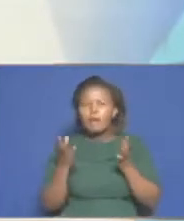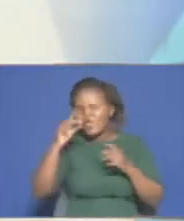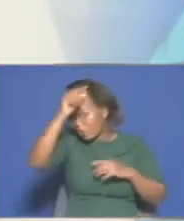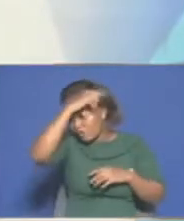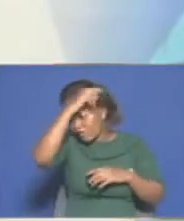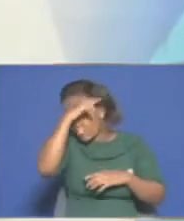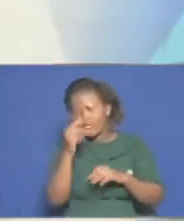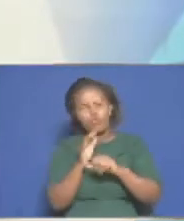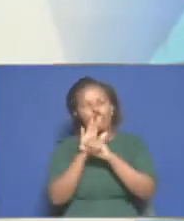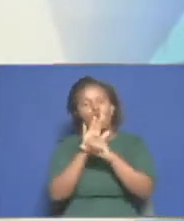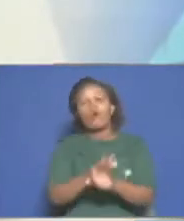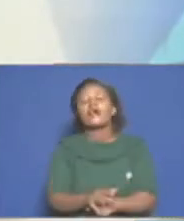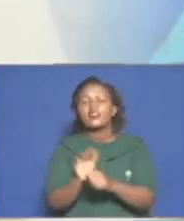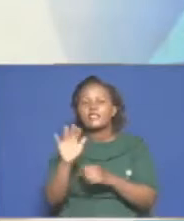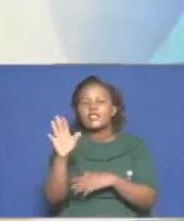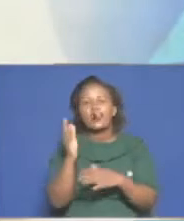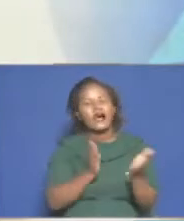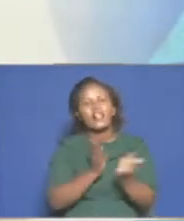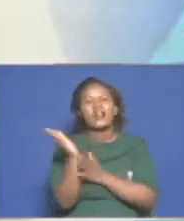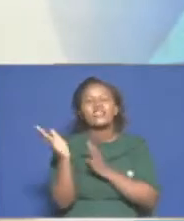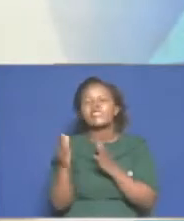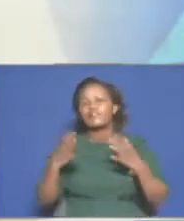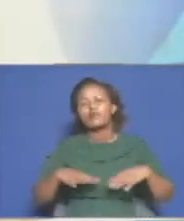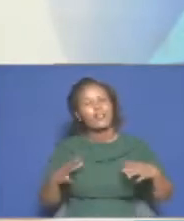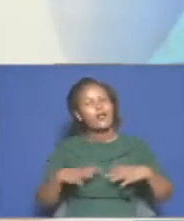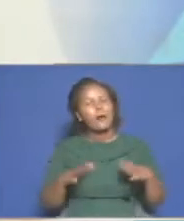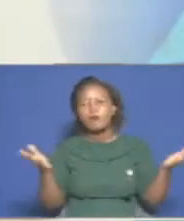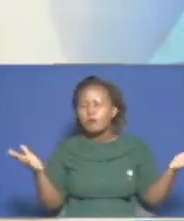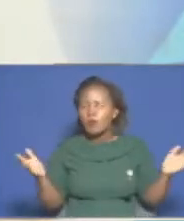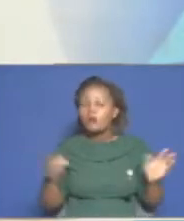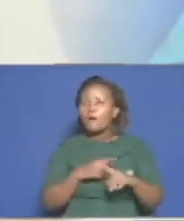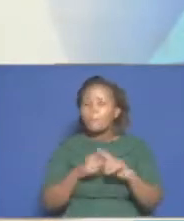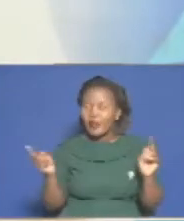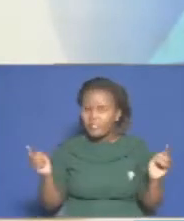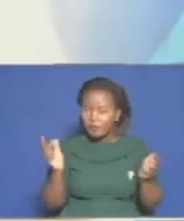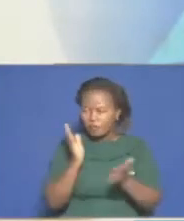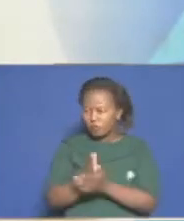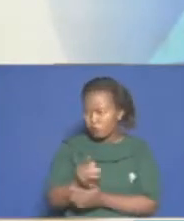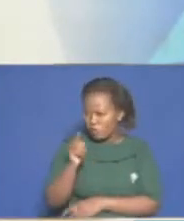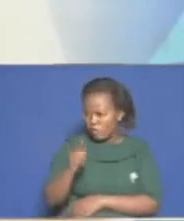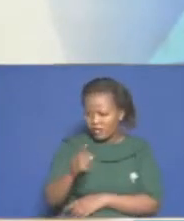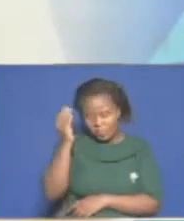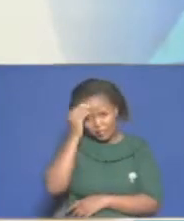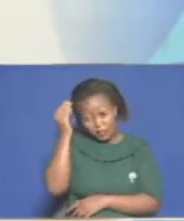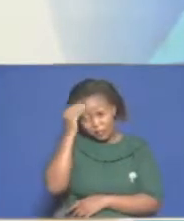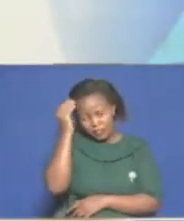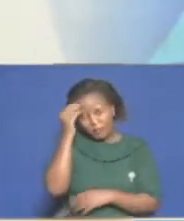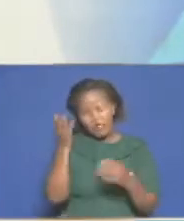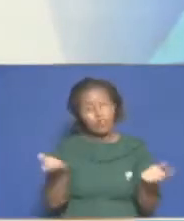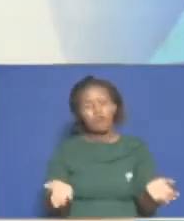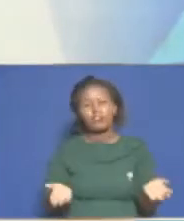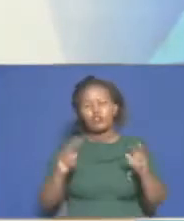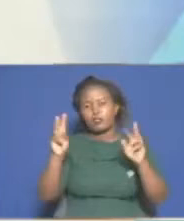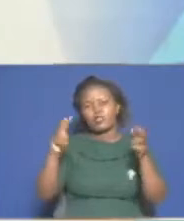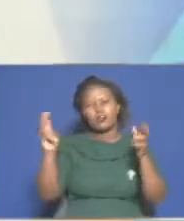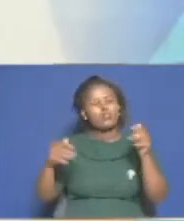yanahujumu haki za watu wengine, but hii elimu ni swala ambalo ni